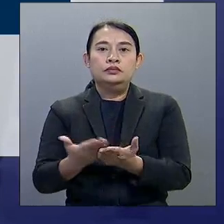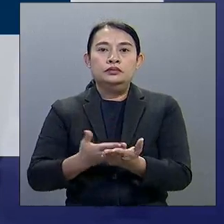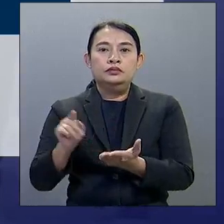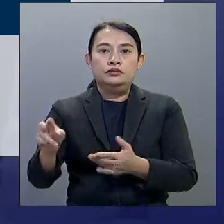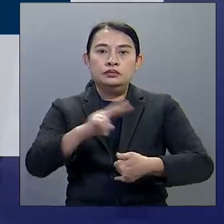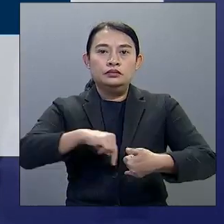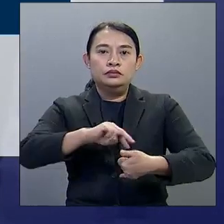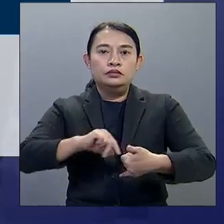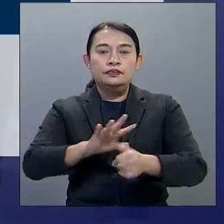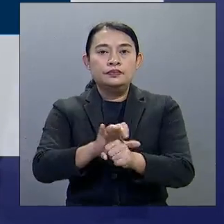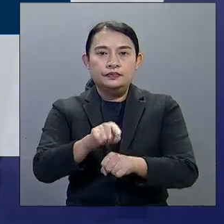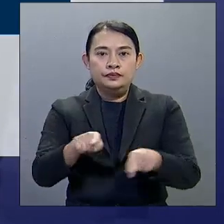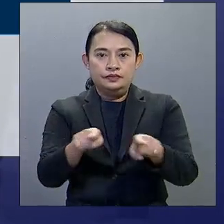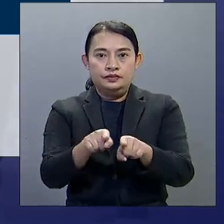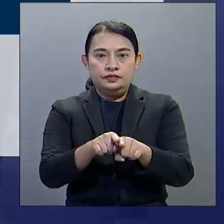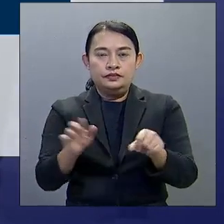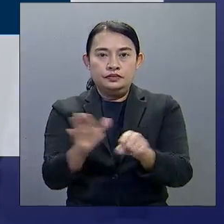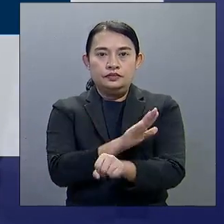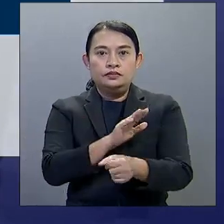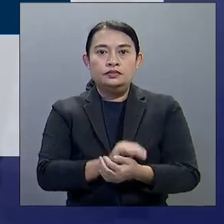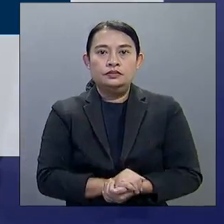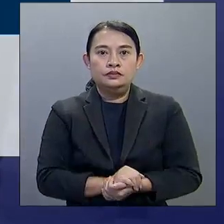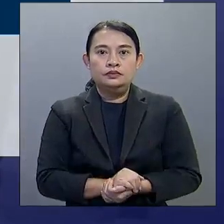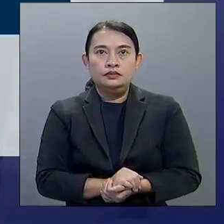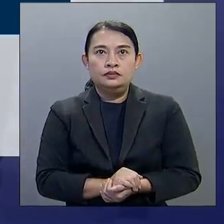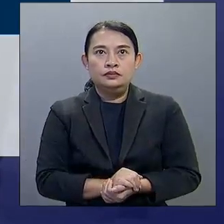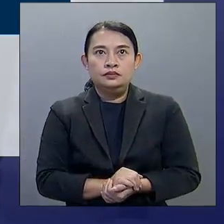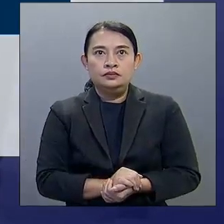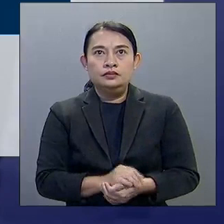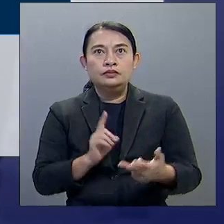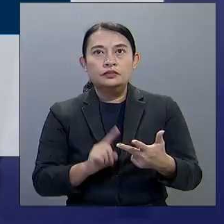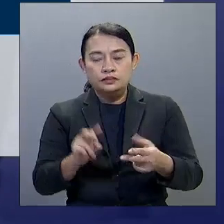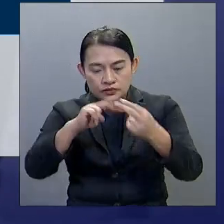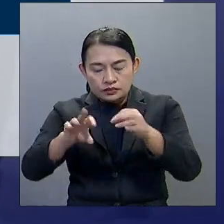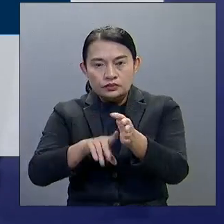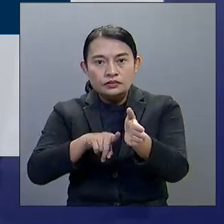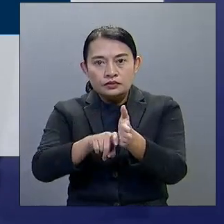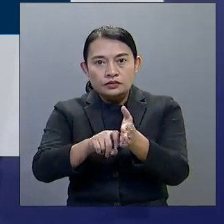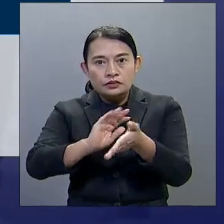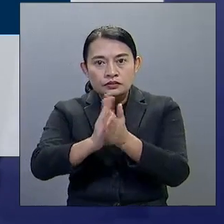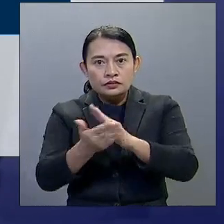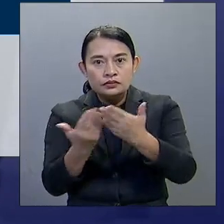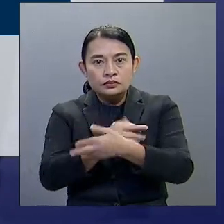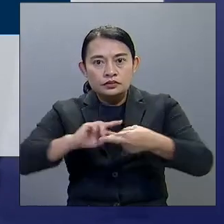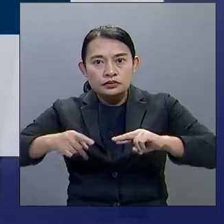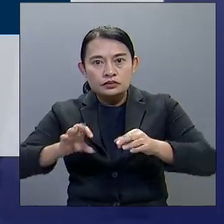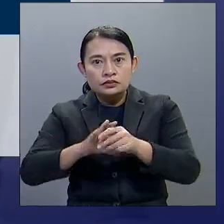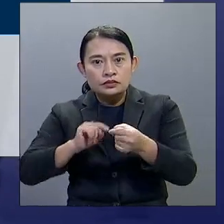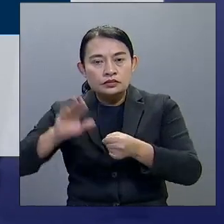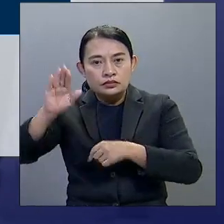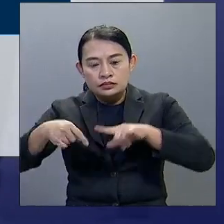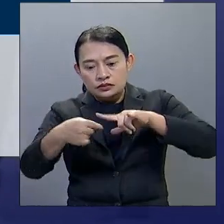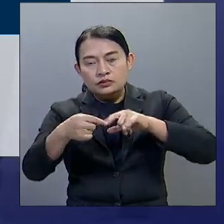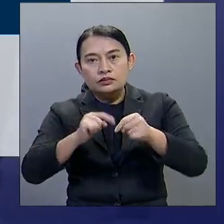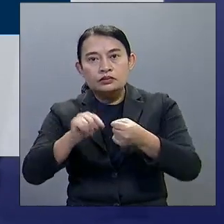การรักษาโควิด-19 ด้วยแต่ที่เฝ้าระวังก็คือจะต้องไปตรวจสอบเชื้อไวรัสกลายพันธุ์ตรวจจากน้ำเสียในเครื่องบินค่ะต